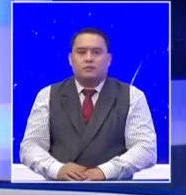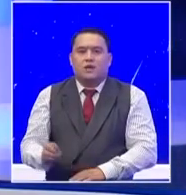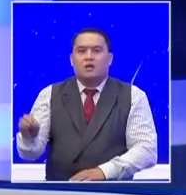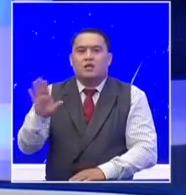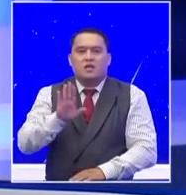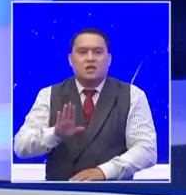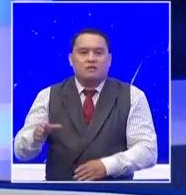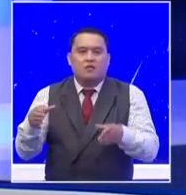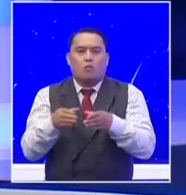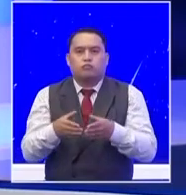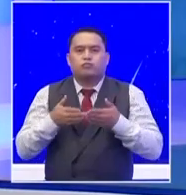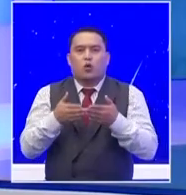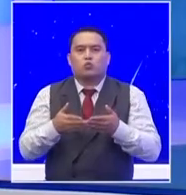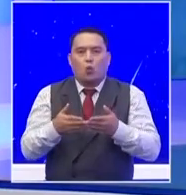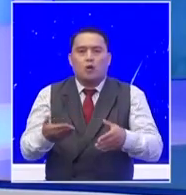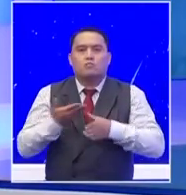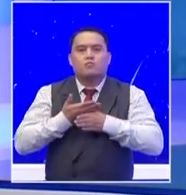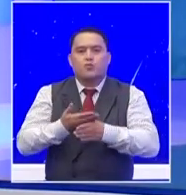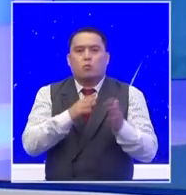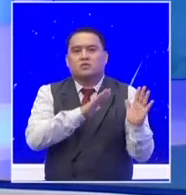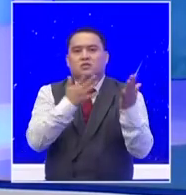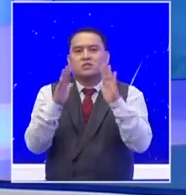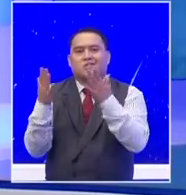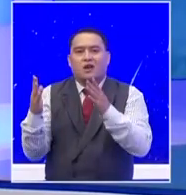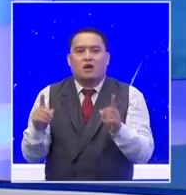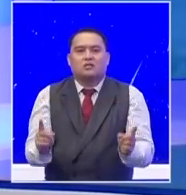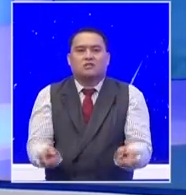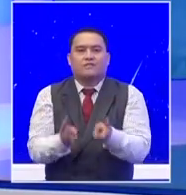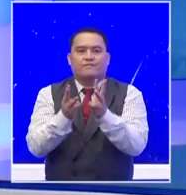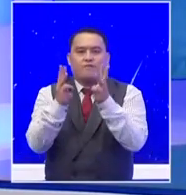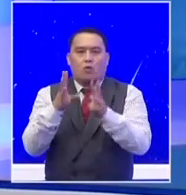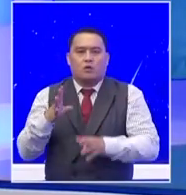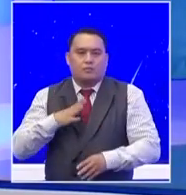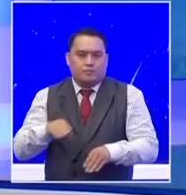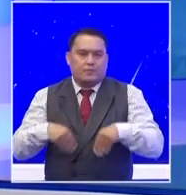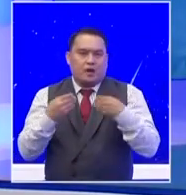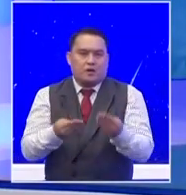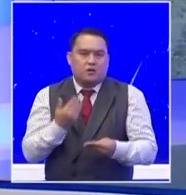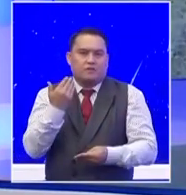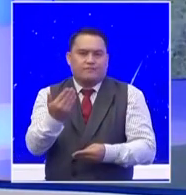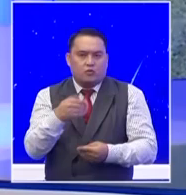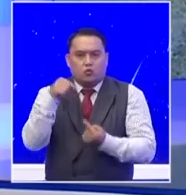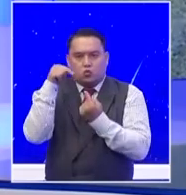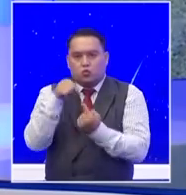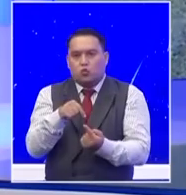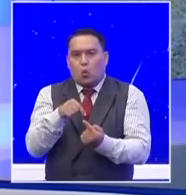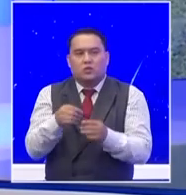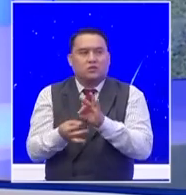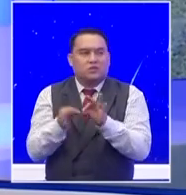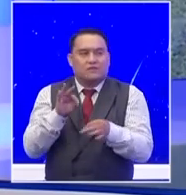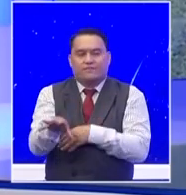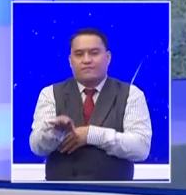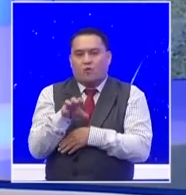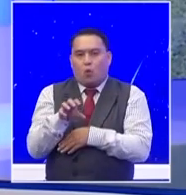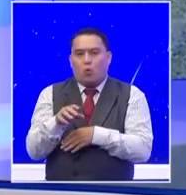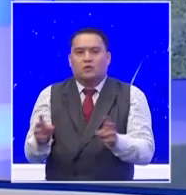Евросоюз окажет Португалии помощь в борьбе с лесным пожаром. Спутники системы «Коперник» будут передавать огнеборцам самые подробные снимки района,